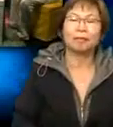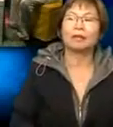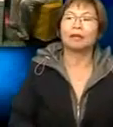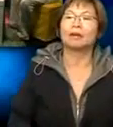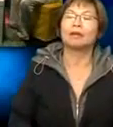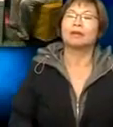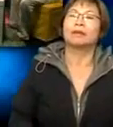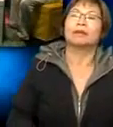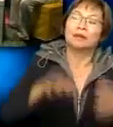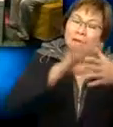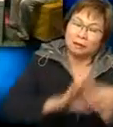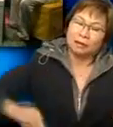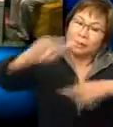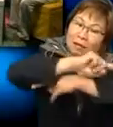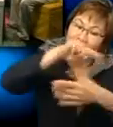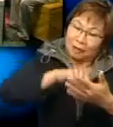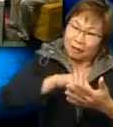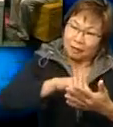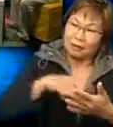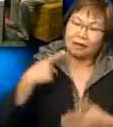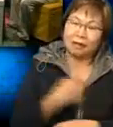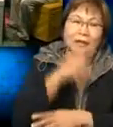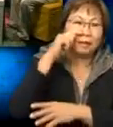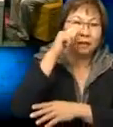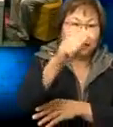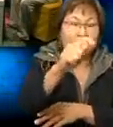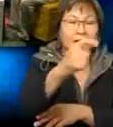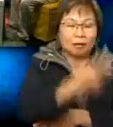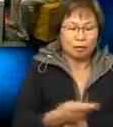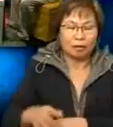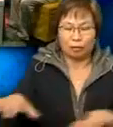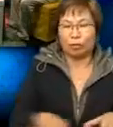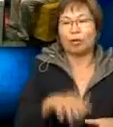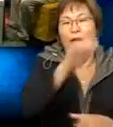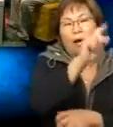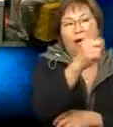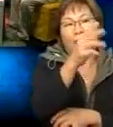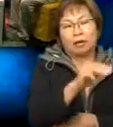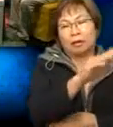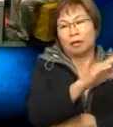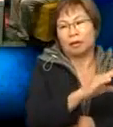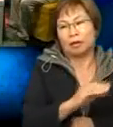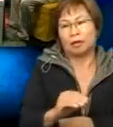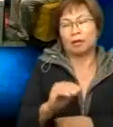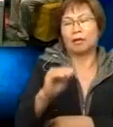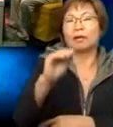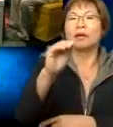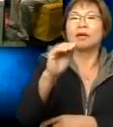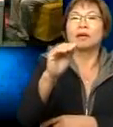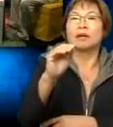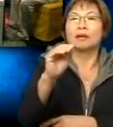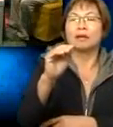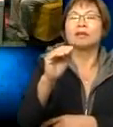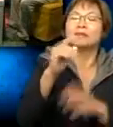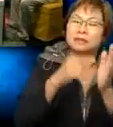Baiklah, berbalik kepada kisah hari ini, mari kita tengok perkara yang dilakukan oleh Adam, Fik dan Rakesh